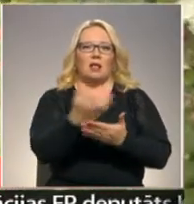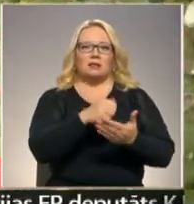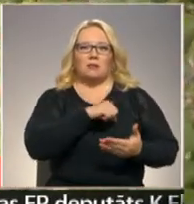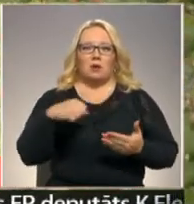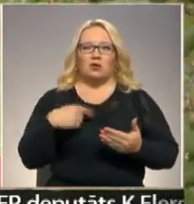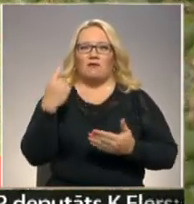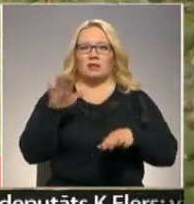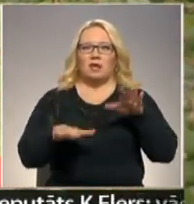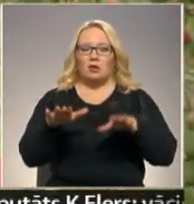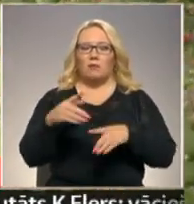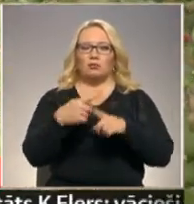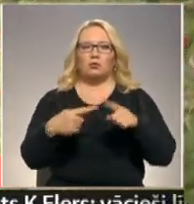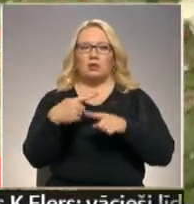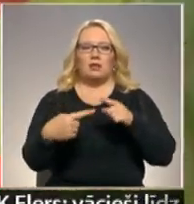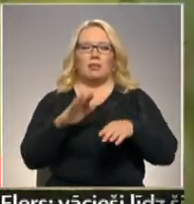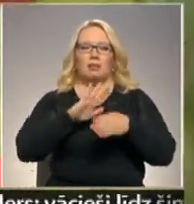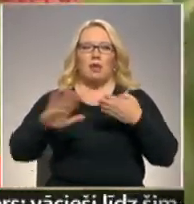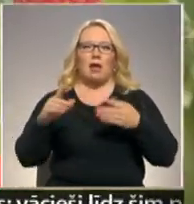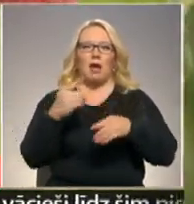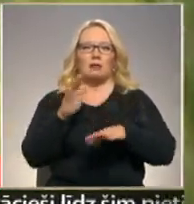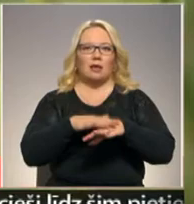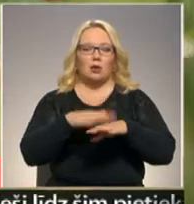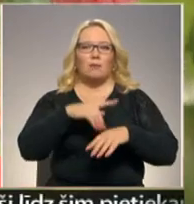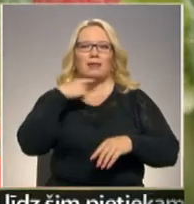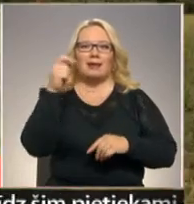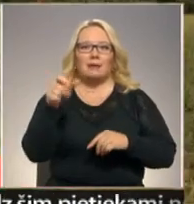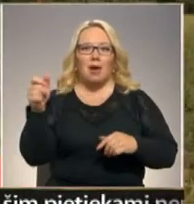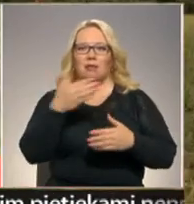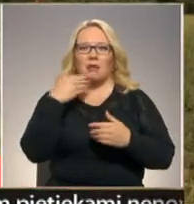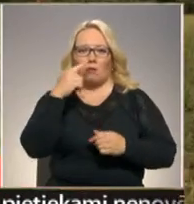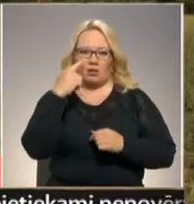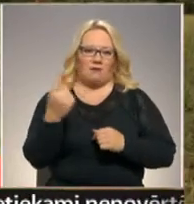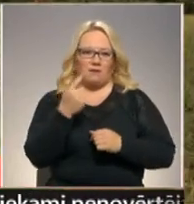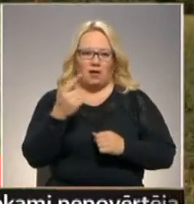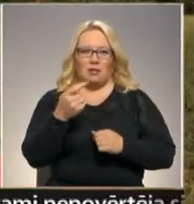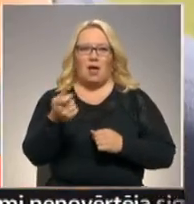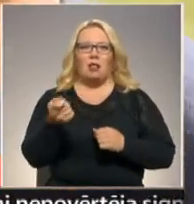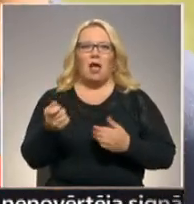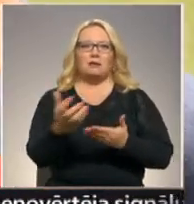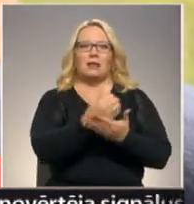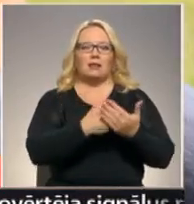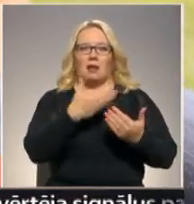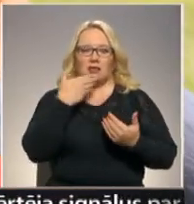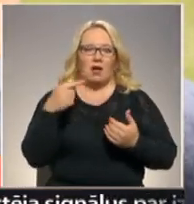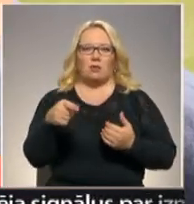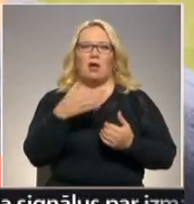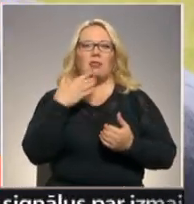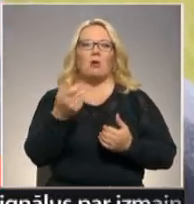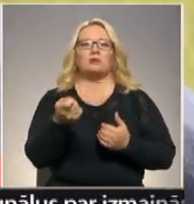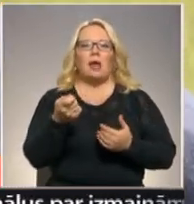aveņu maksā uz pusi lētāk nekā tirgū, taču gribētāji nav neviena. Un lasītājs jau nevar dabūt. Tā nav